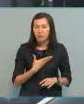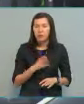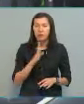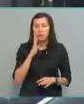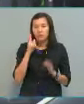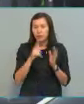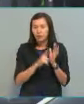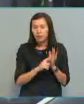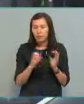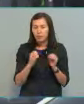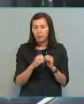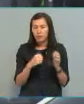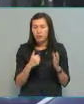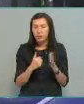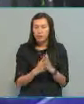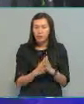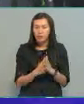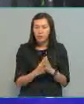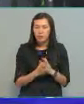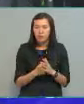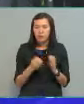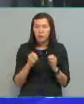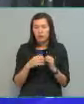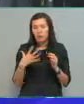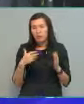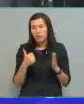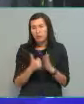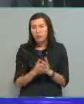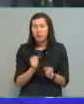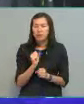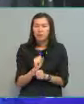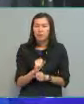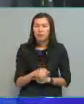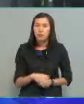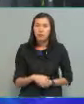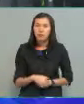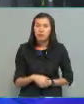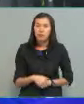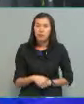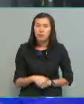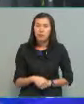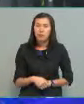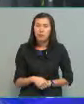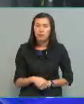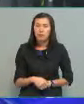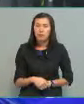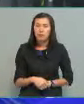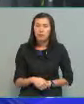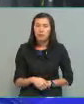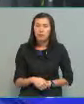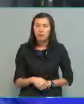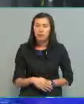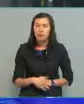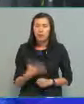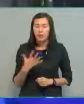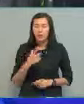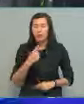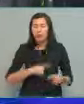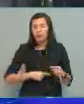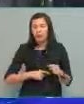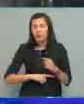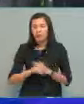азағы сағат 7-ден 10-ға дейін істейміз да 10-дан 5-ке дейін тоқтап тұрмыз. Көріп жатсыздар, кіреді, сағат 5-те қайта